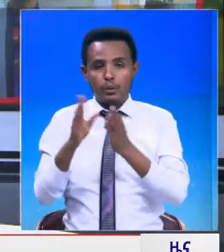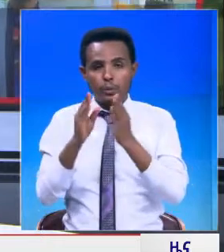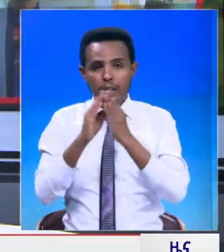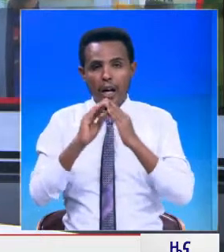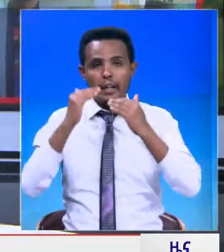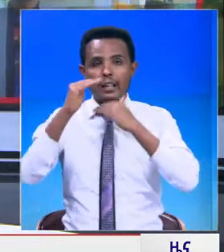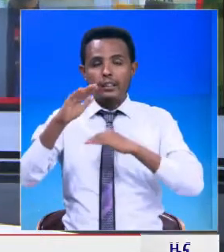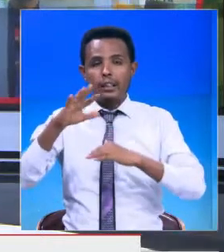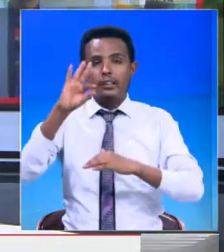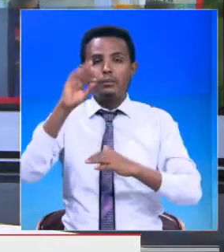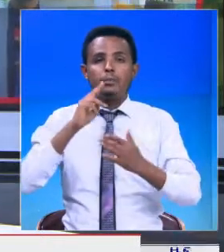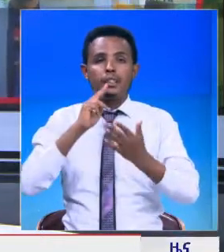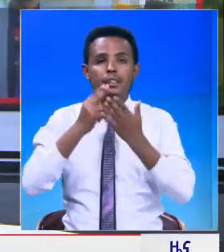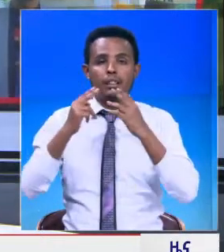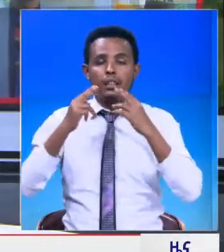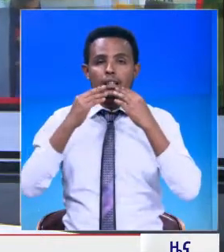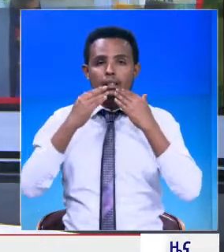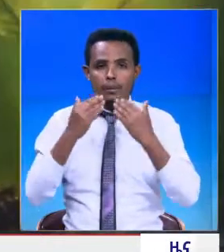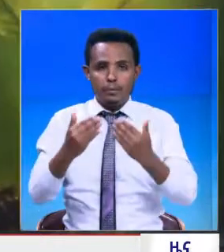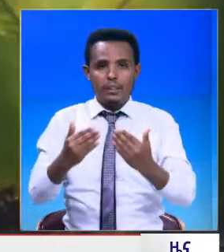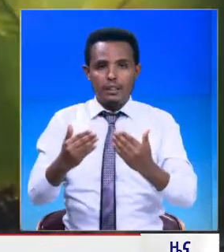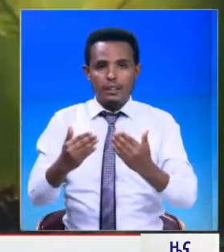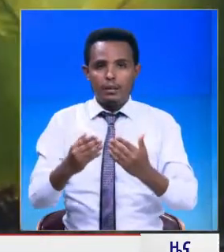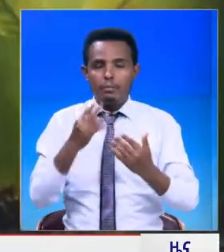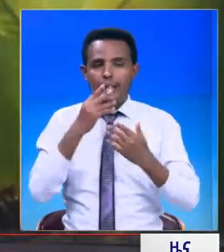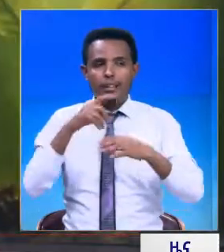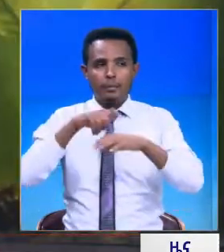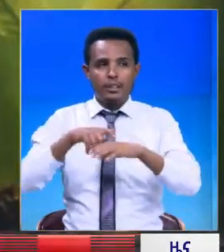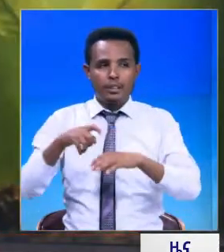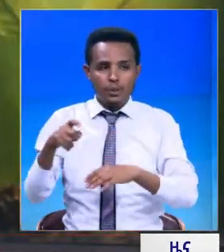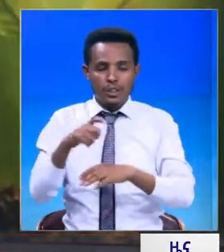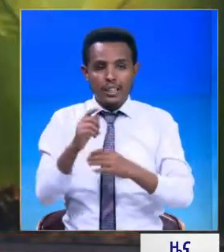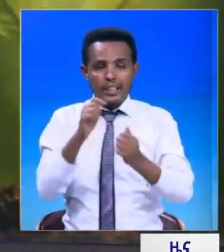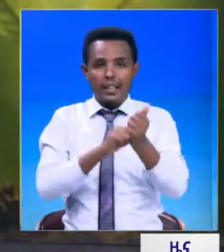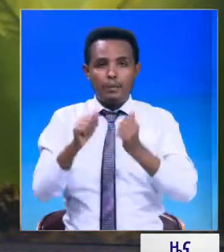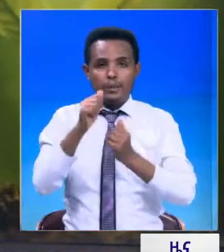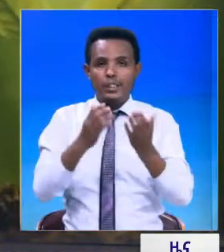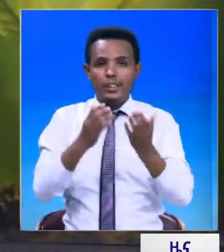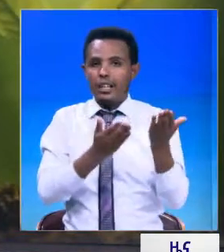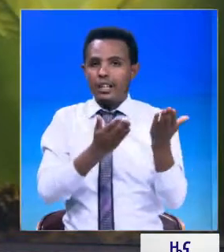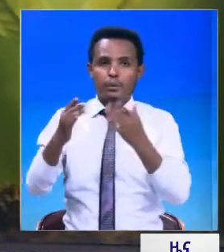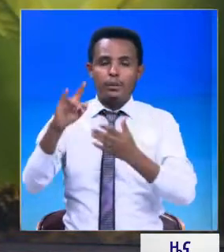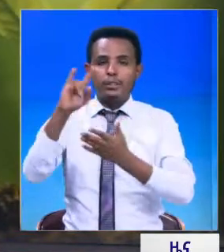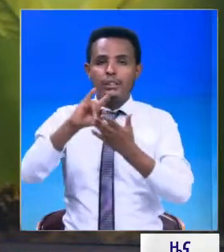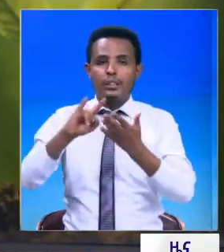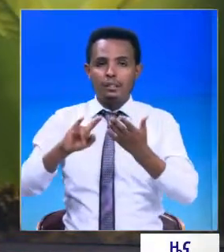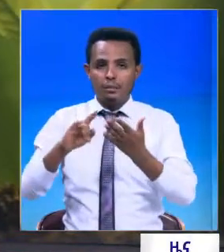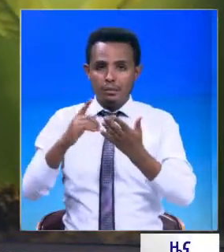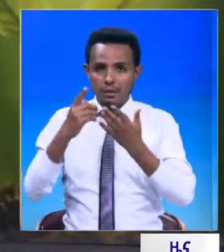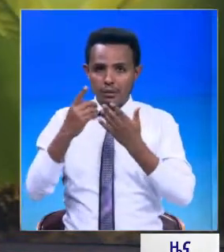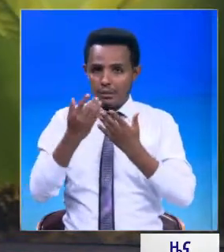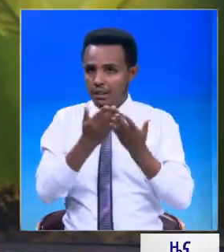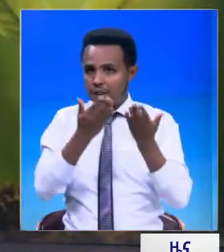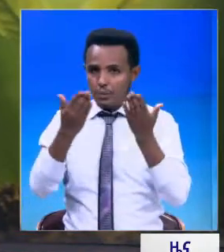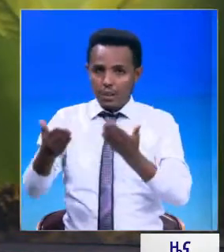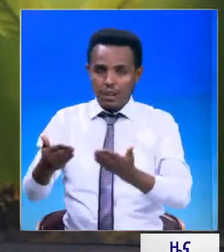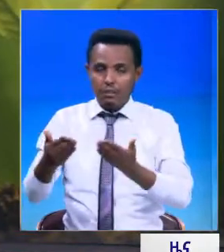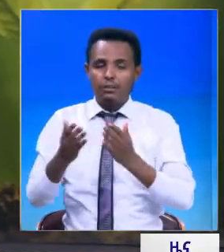ከልብ አመሰግናለሁ። መልካም ጊዜ ይሁንልህ። ተመልካቾች፣ ቀደም ሲል ያቀረብኩት ዜና ዝርዝሩ ደርሶናል፣ እንደሚከተለው